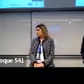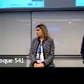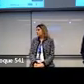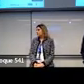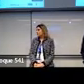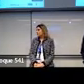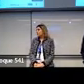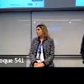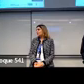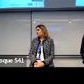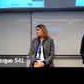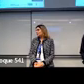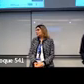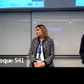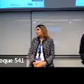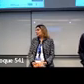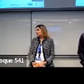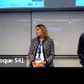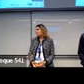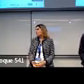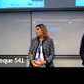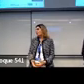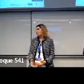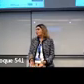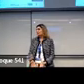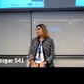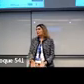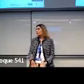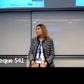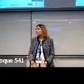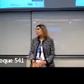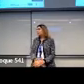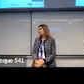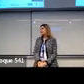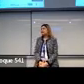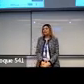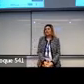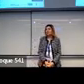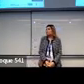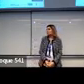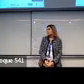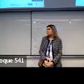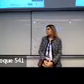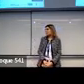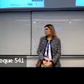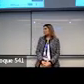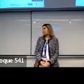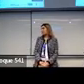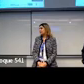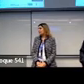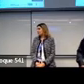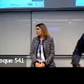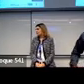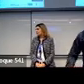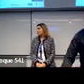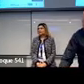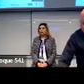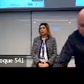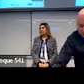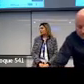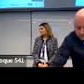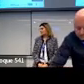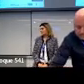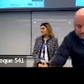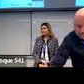une ressource libre, mais plutôt c'est un MOOC dont la propriété est exclusive à l'Université de Québec